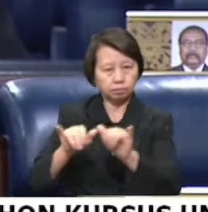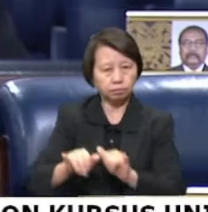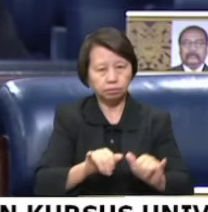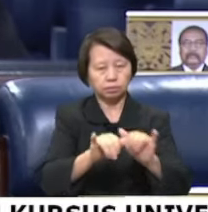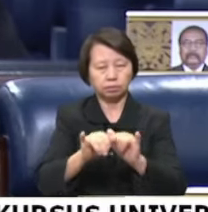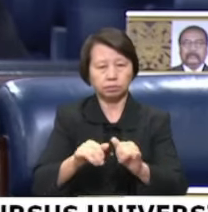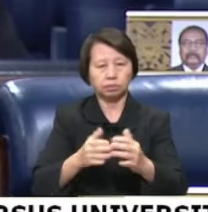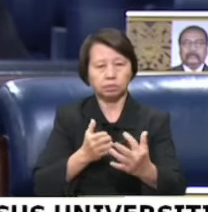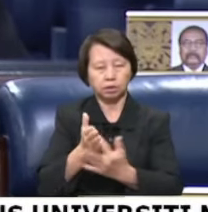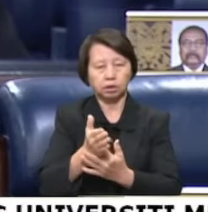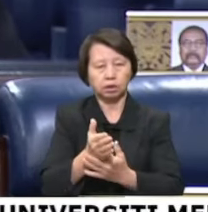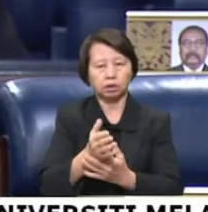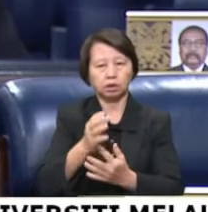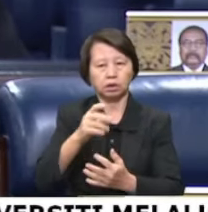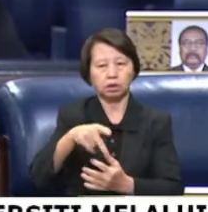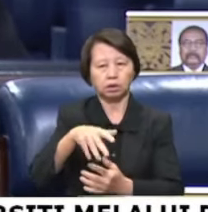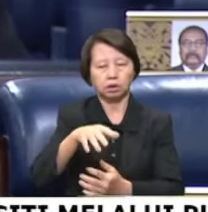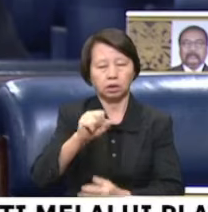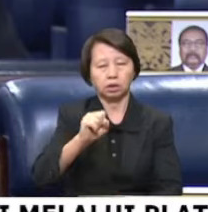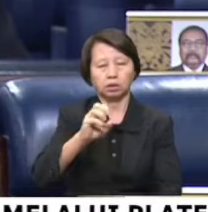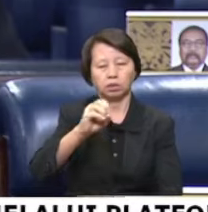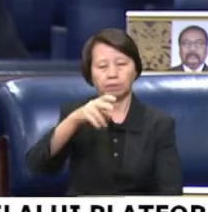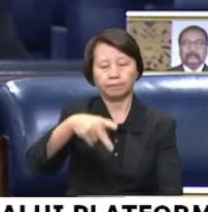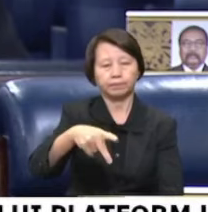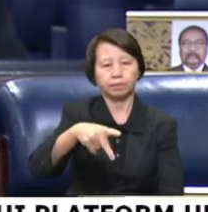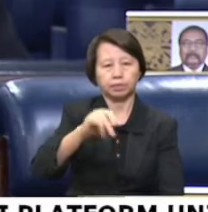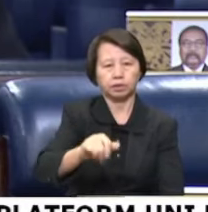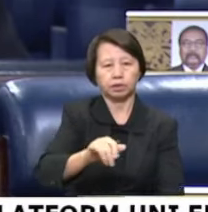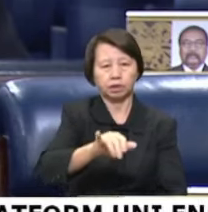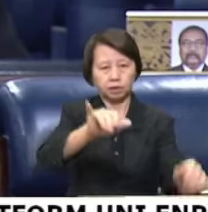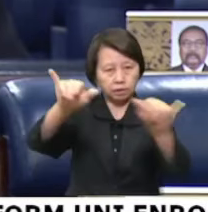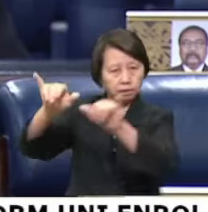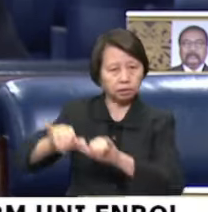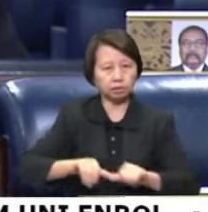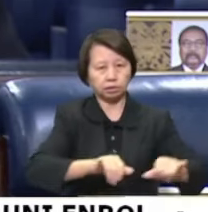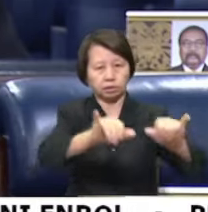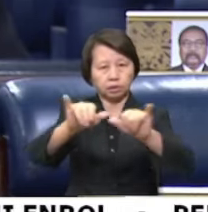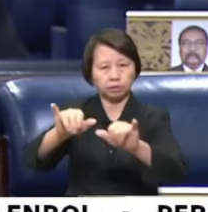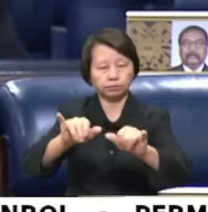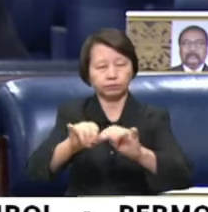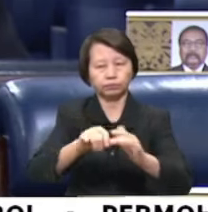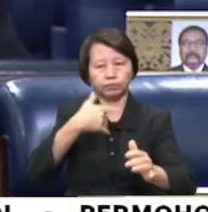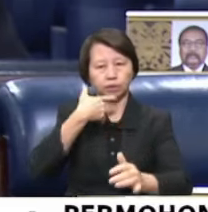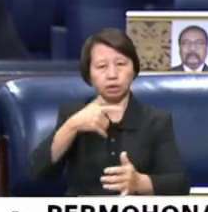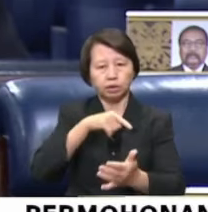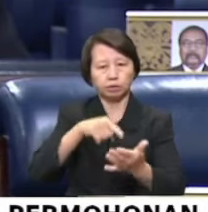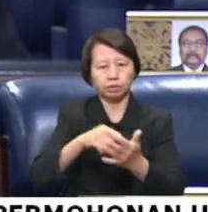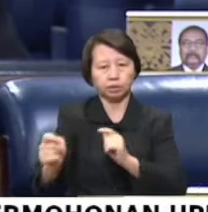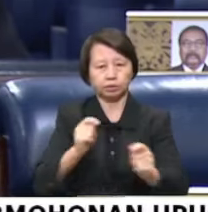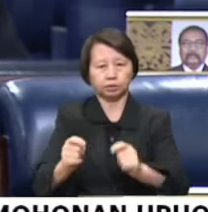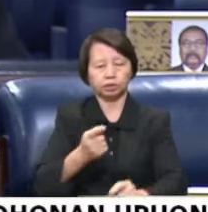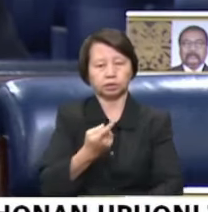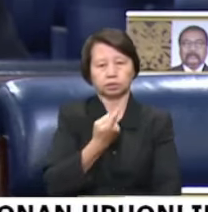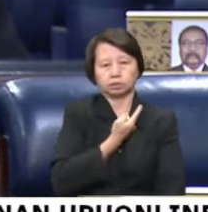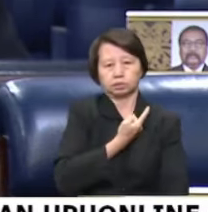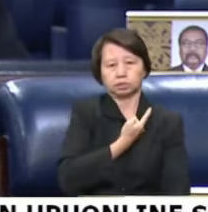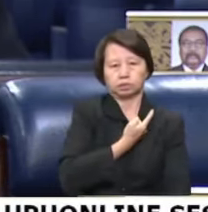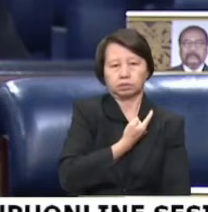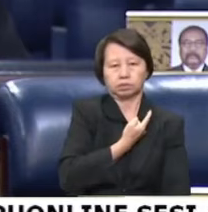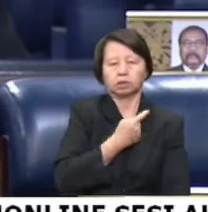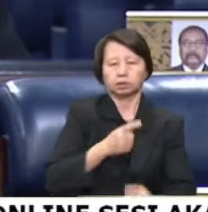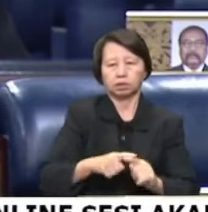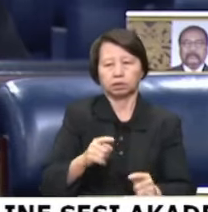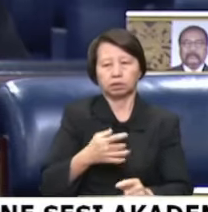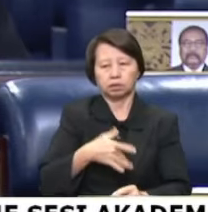melalui prosedur operasi standard SOP yang seragam yang selama ini bertindak secara bersendirian. Tapi selepas ini